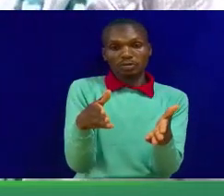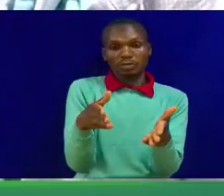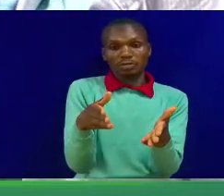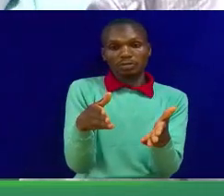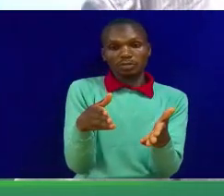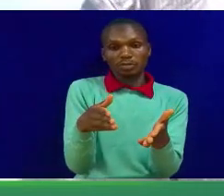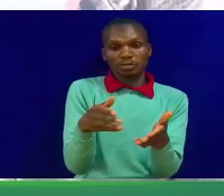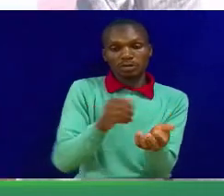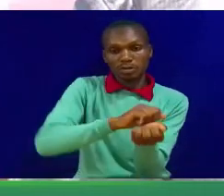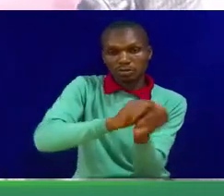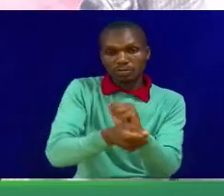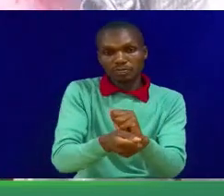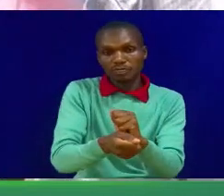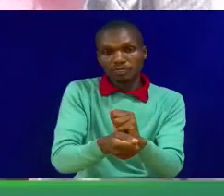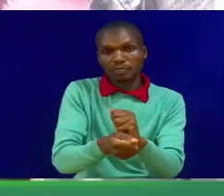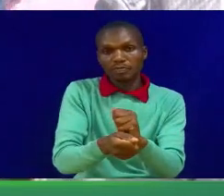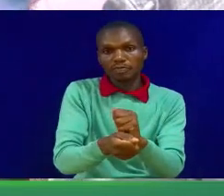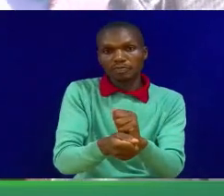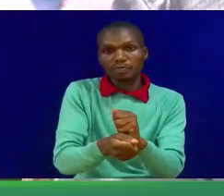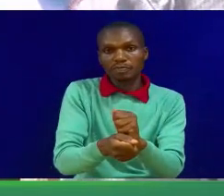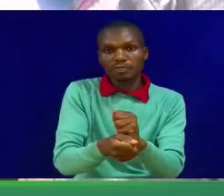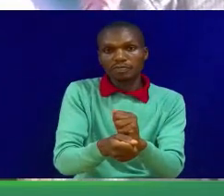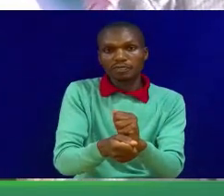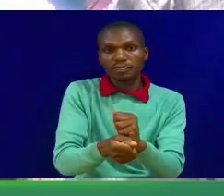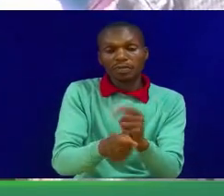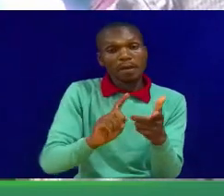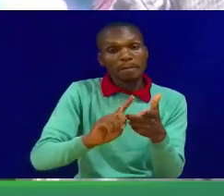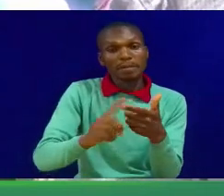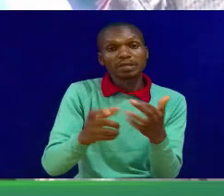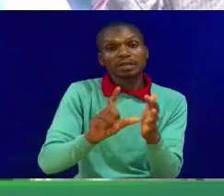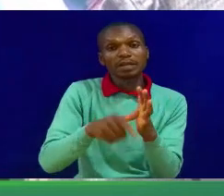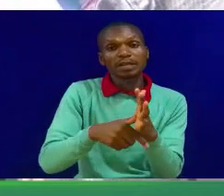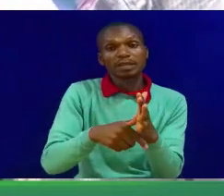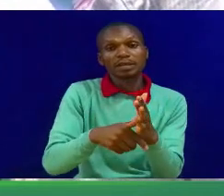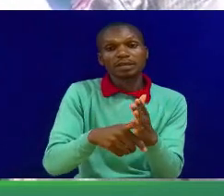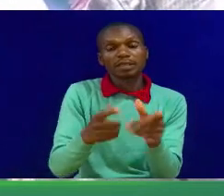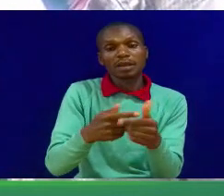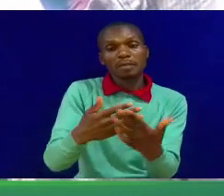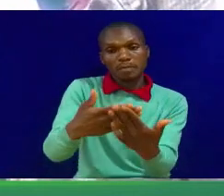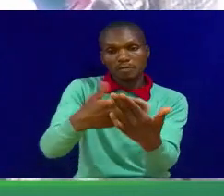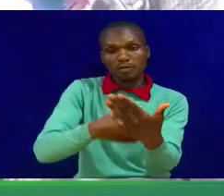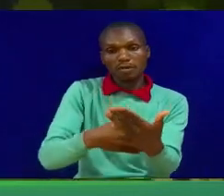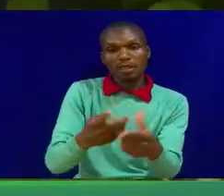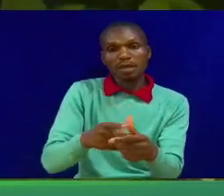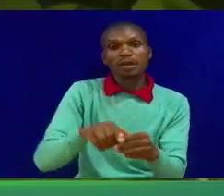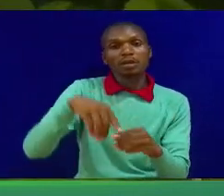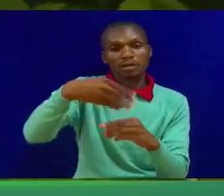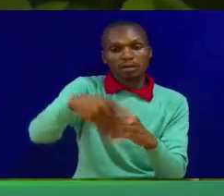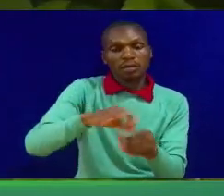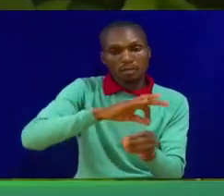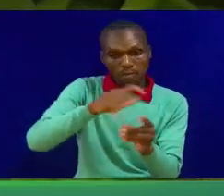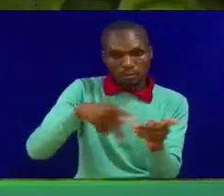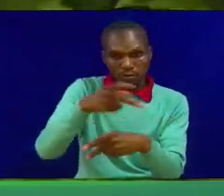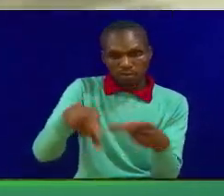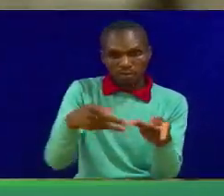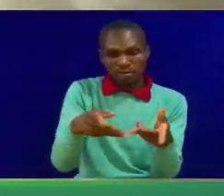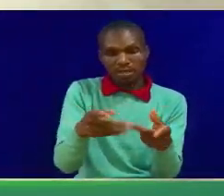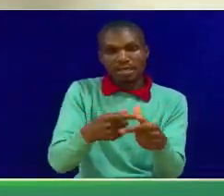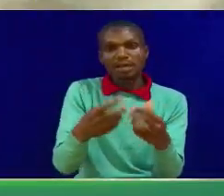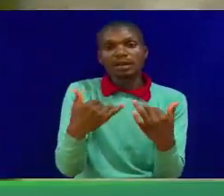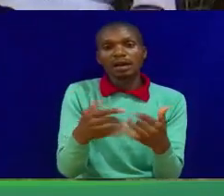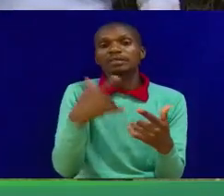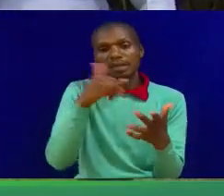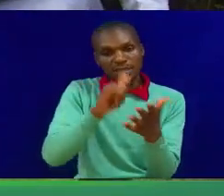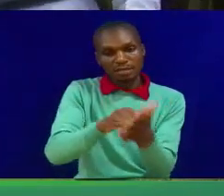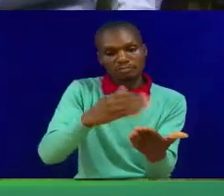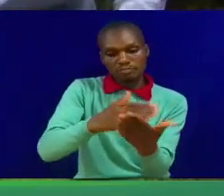speech and anything else that disrupts peace before, during, and after elections. Boygo ni watabirumna mirubiri ya